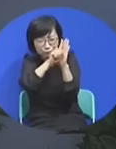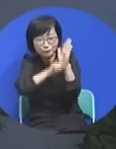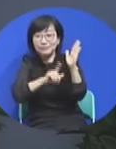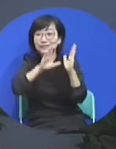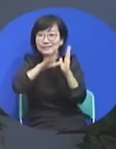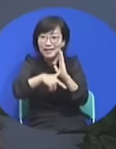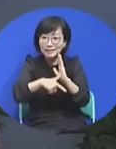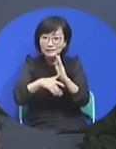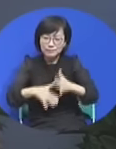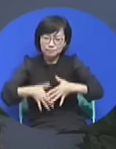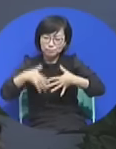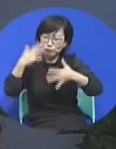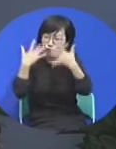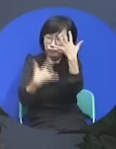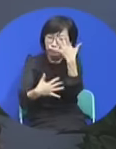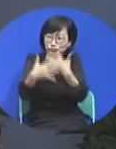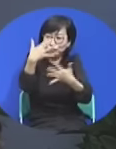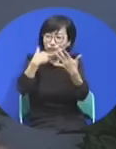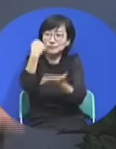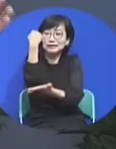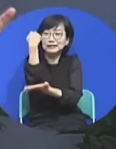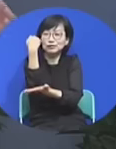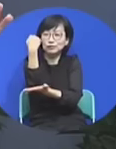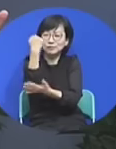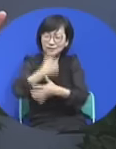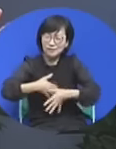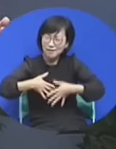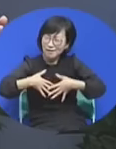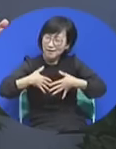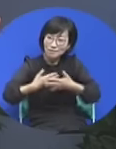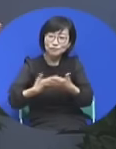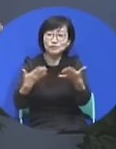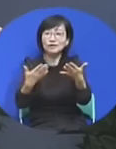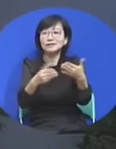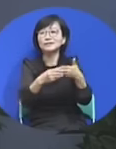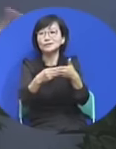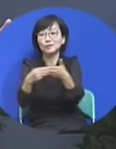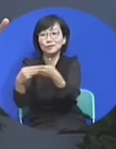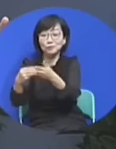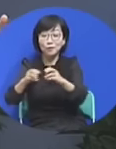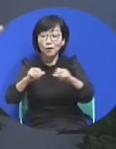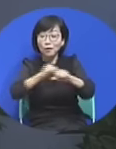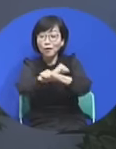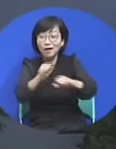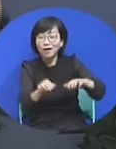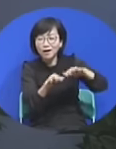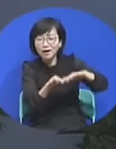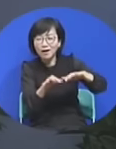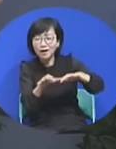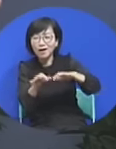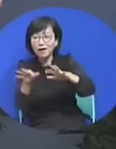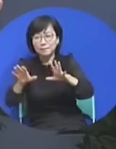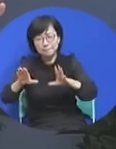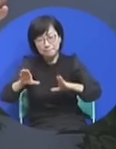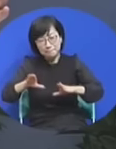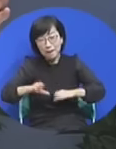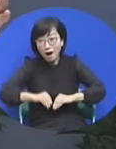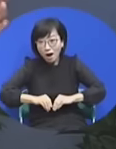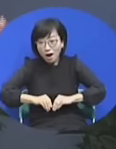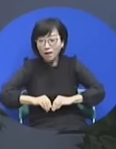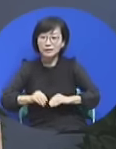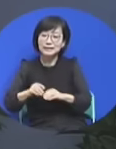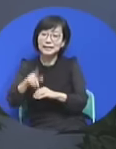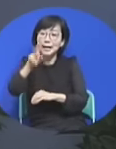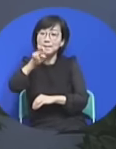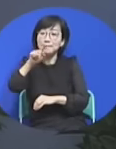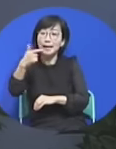in the evenings, God set this pillar of fire. 광야길 가는 동안에 먹을 게 없으면요 하나님은 만나를 내려주셨어요. And if there was no